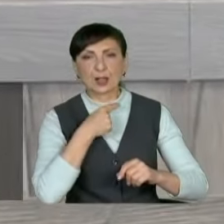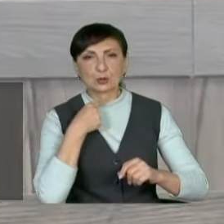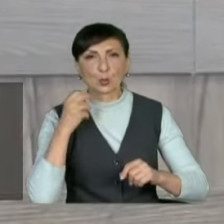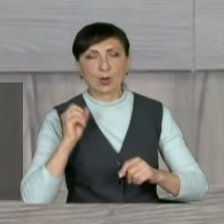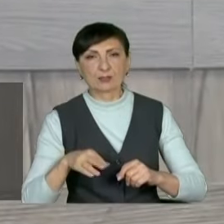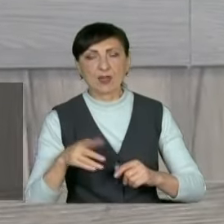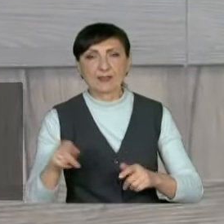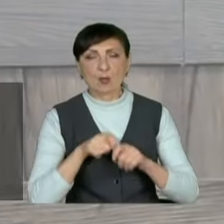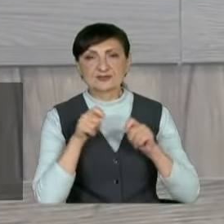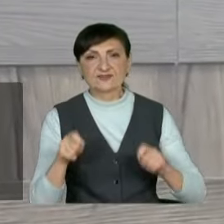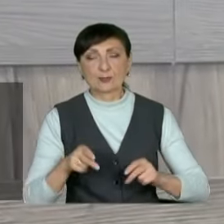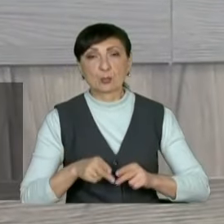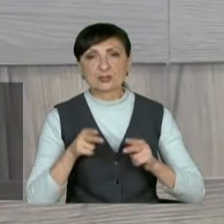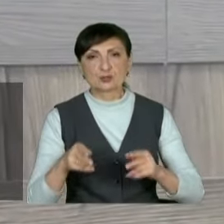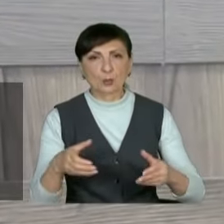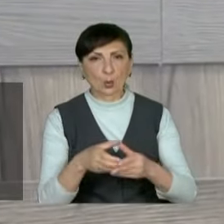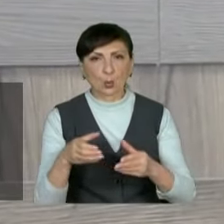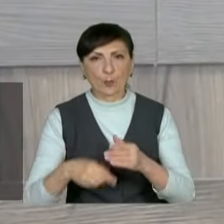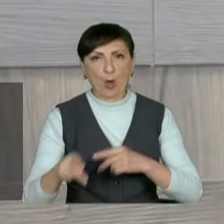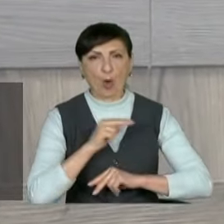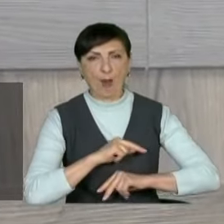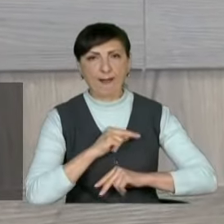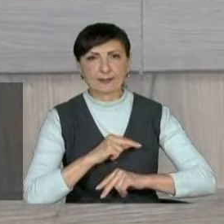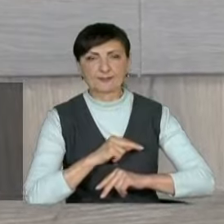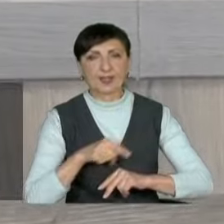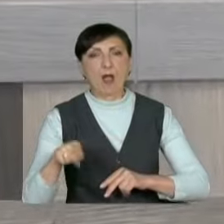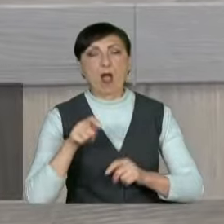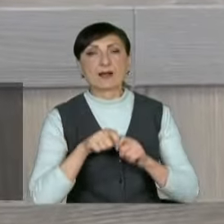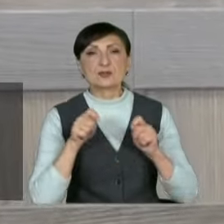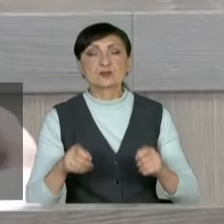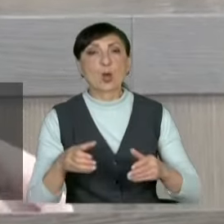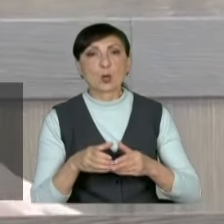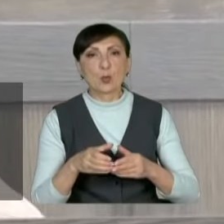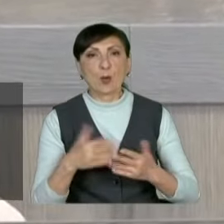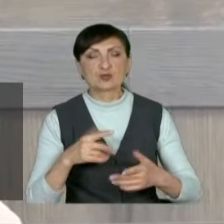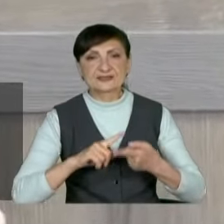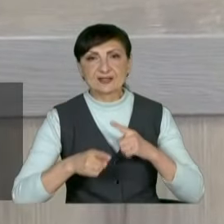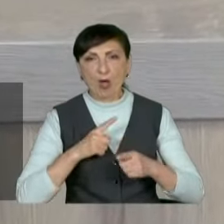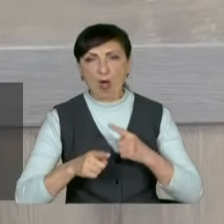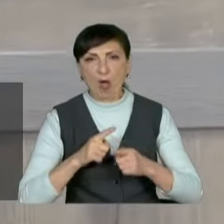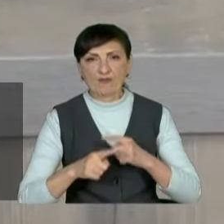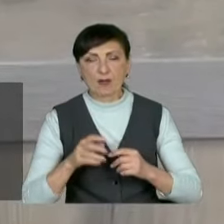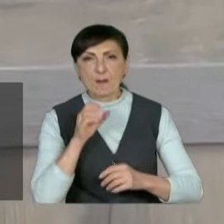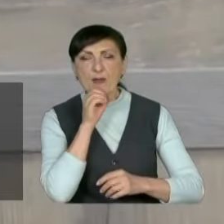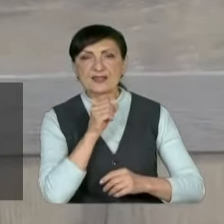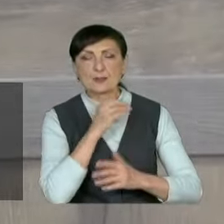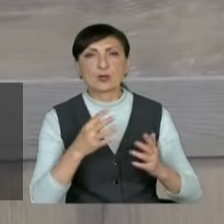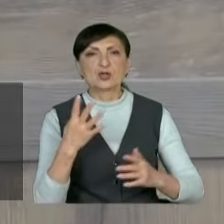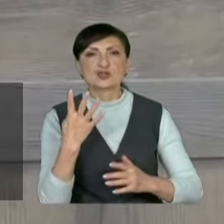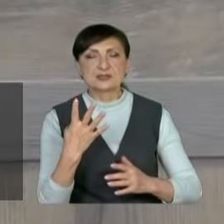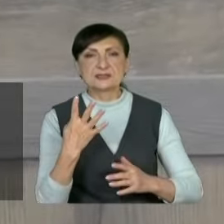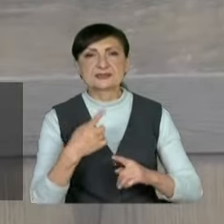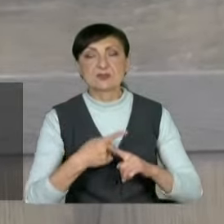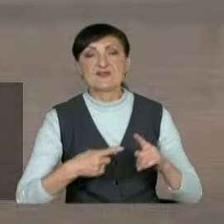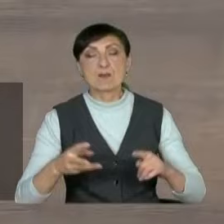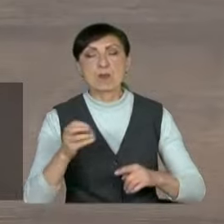С организовала преступную группу из коллег. Под ее руководством организованная группа по предварительному сговору похитила более 4,5